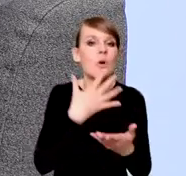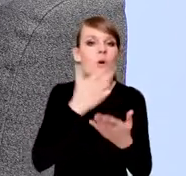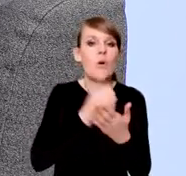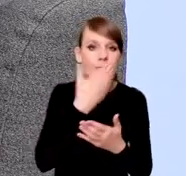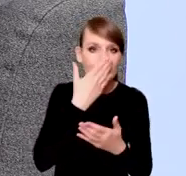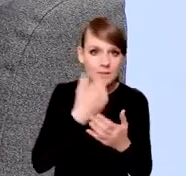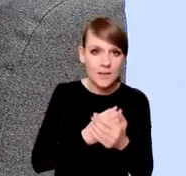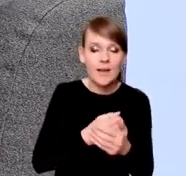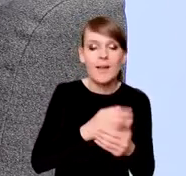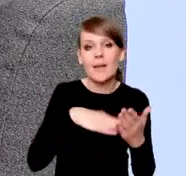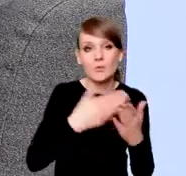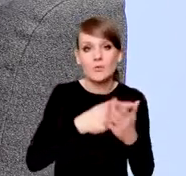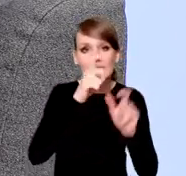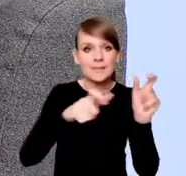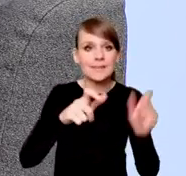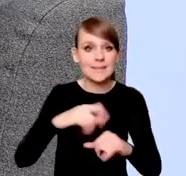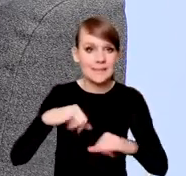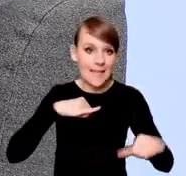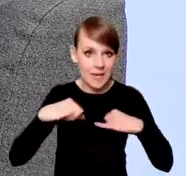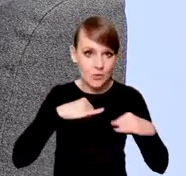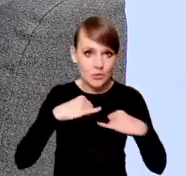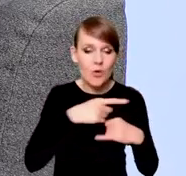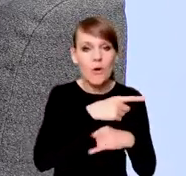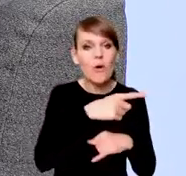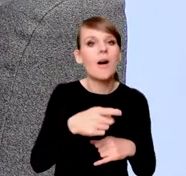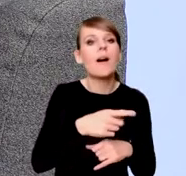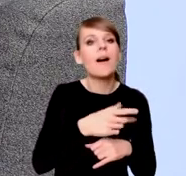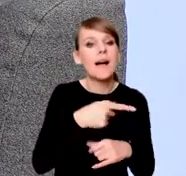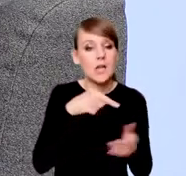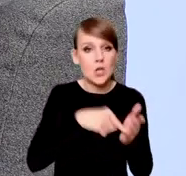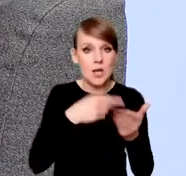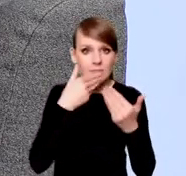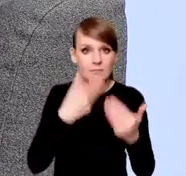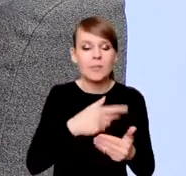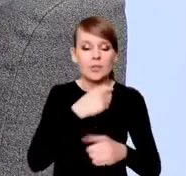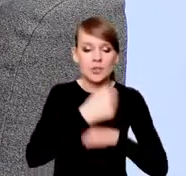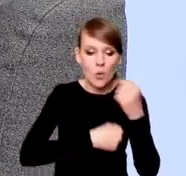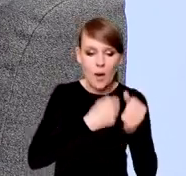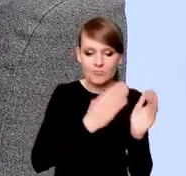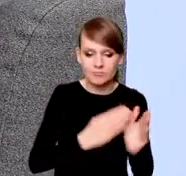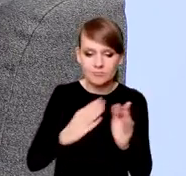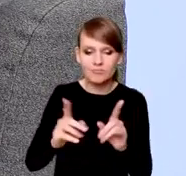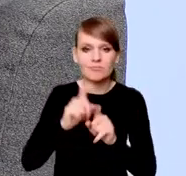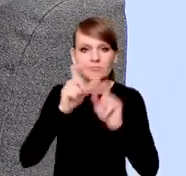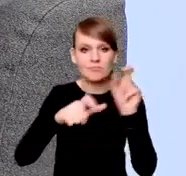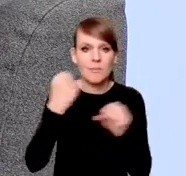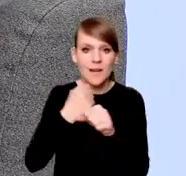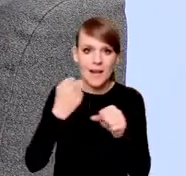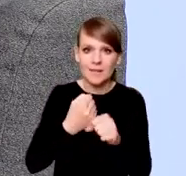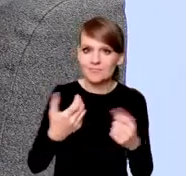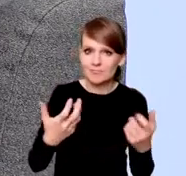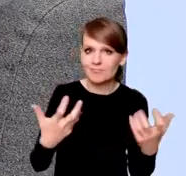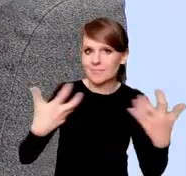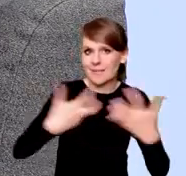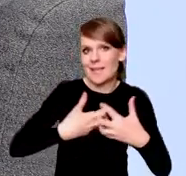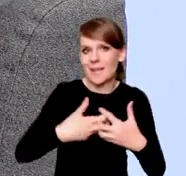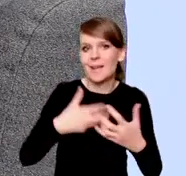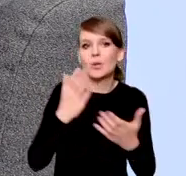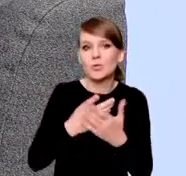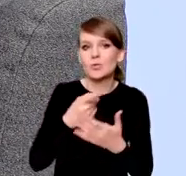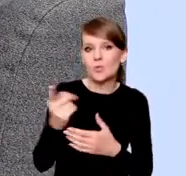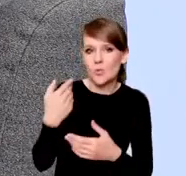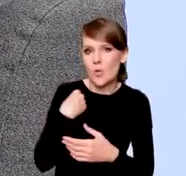to jest idea porządkująca działania i integrująca pracowników. Tak? To zostało tu już powiedziane, ale chciałabym to